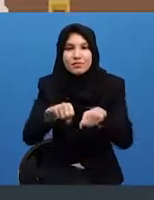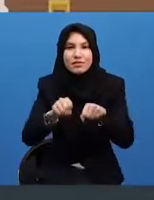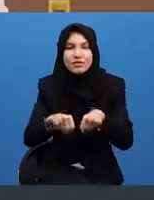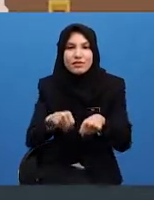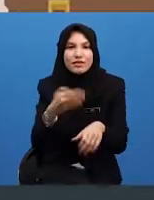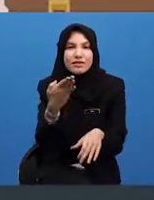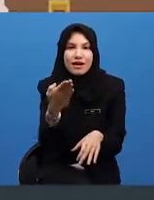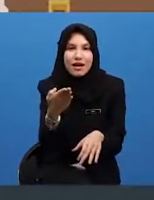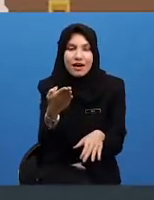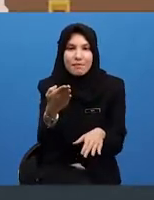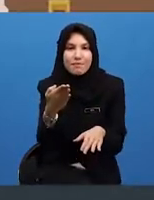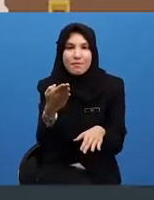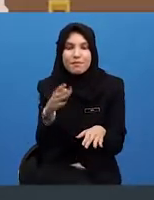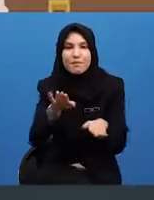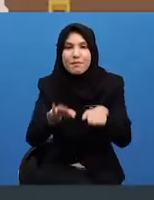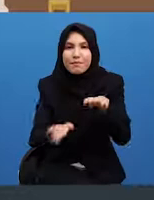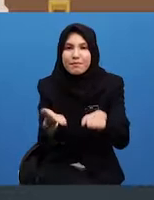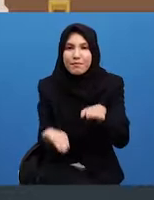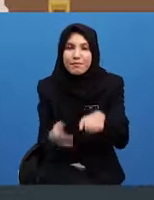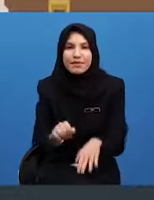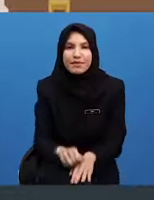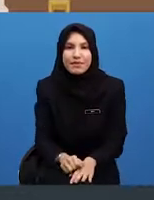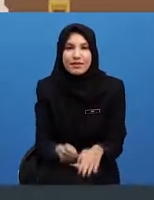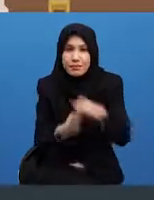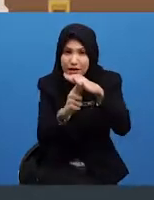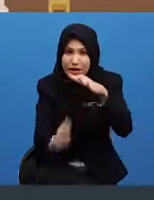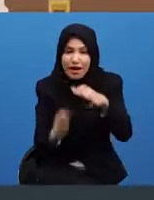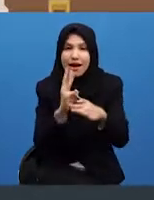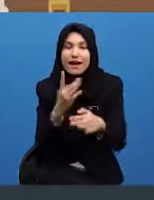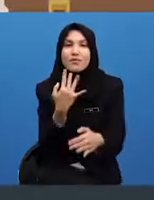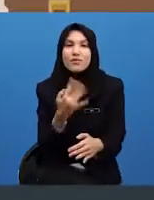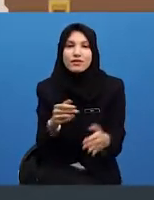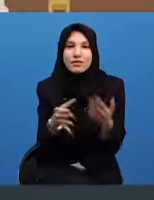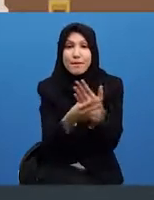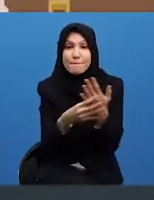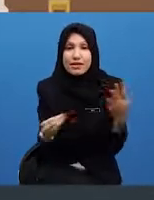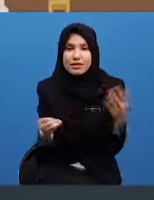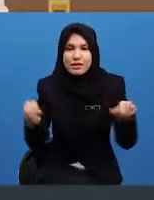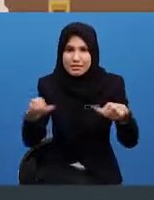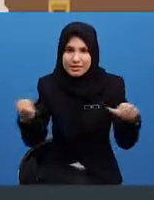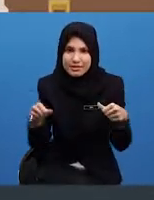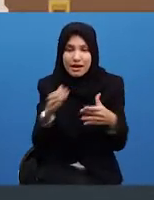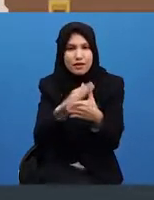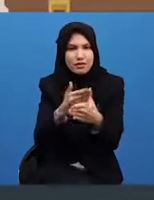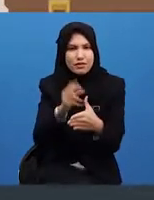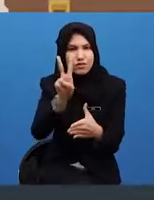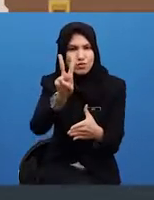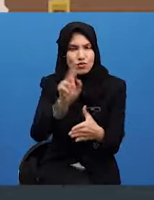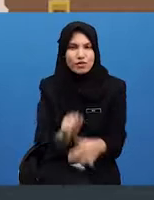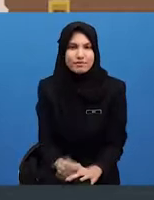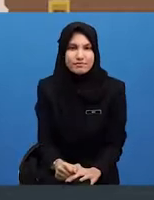kamu bandingkan ketumpatan air berwarna dan minyak masak? Antara dua cecair